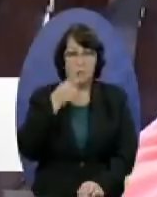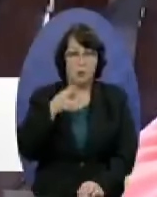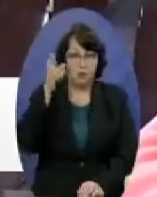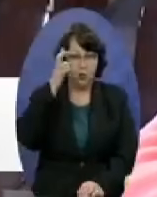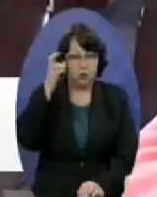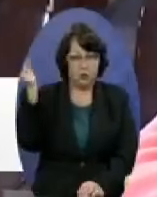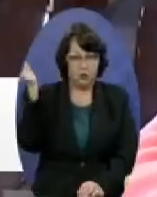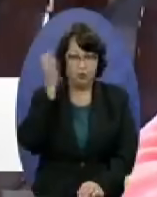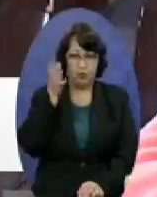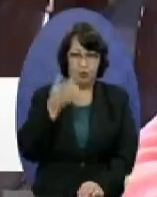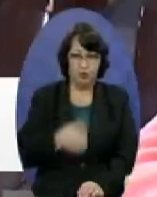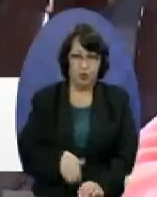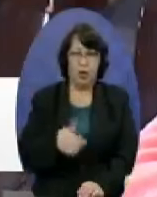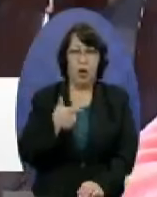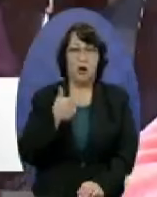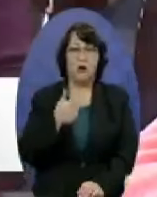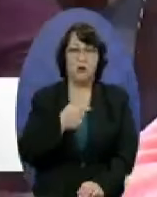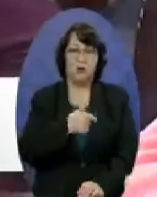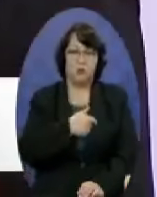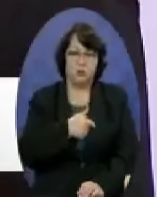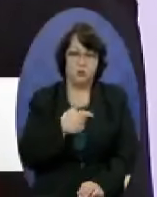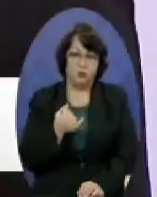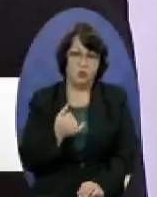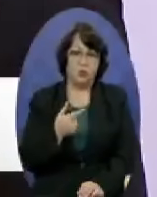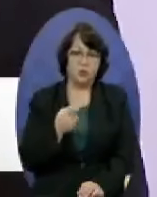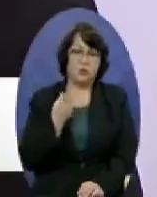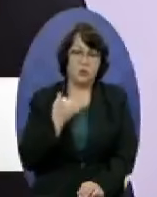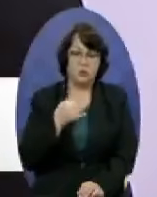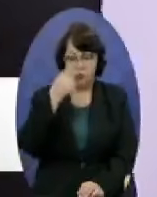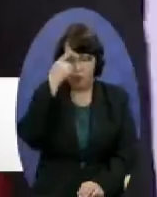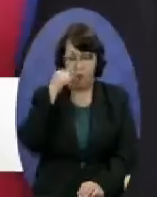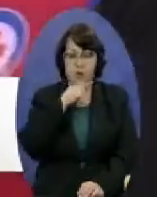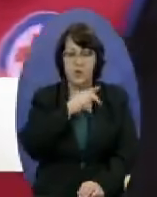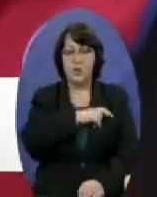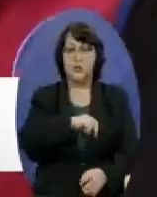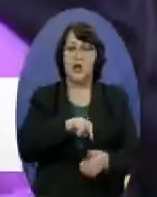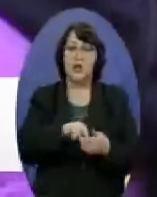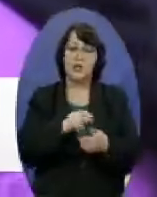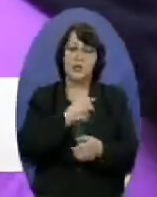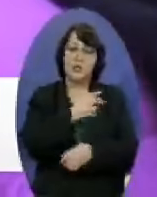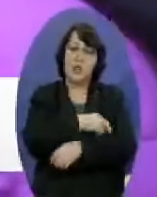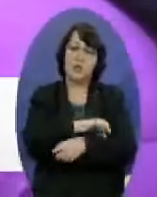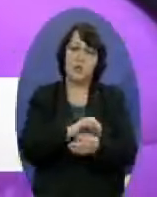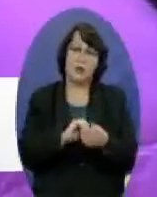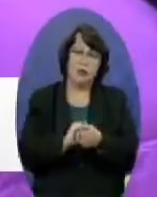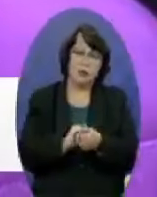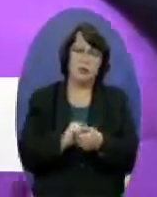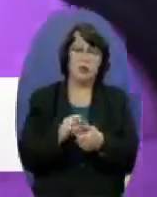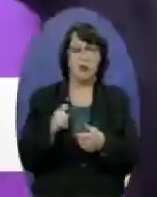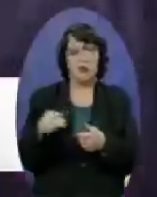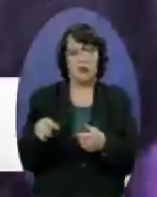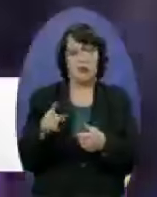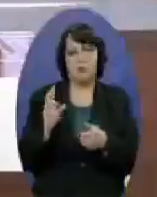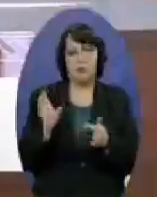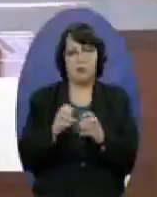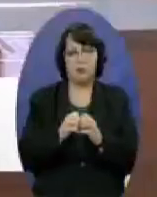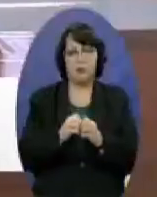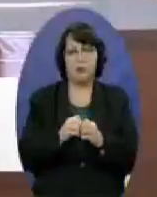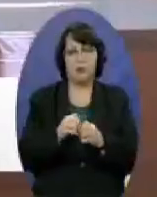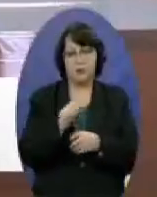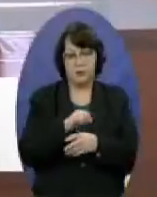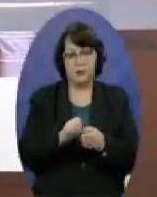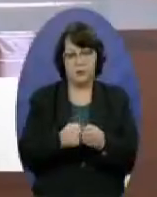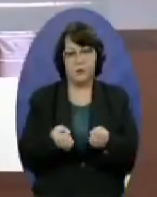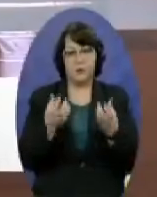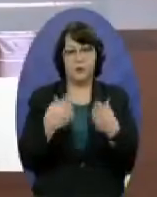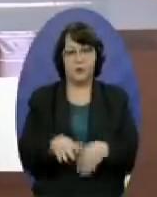хэлж байгаа. Монголын Улаан Загалмаа нийгэмлэг Energy Resources компани хамтран зүрхний төрөлхийн гажигтай хүүхдүүдэд амьдрал бэлэглэх бяцхан зүрх төслийг хэрэгжүүлж байгаа